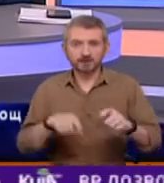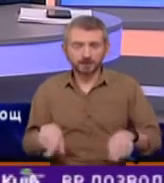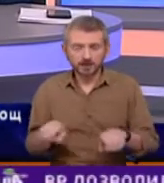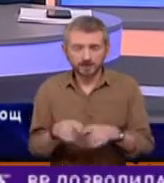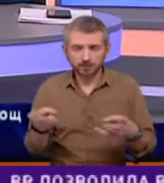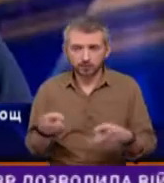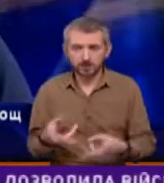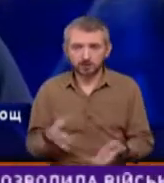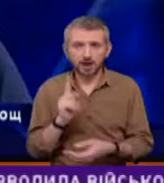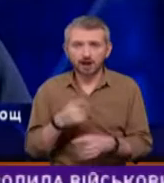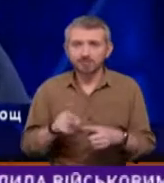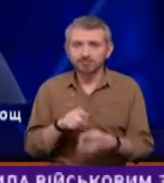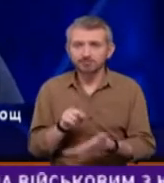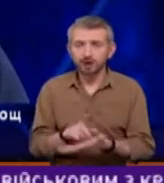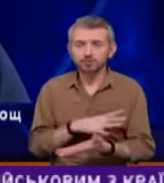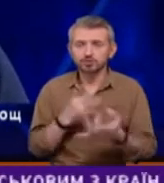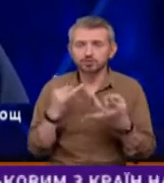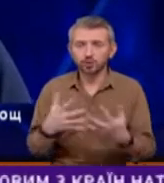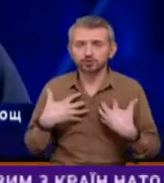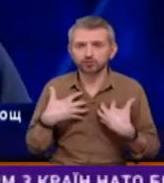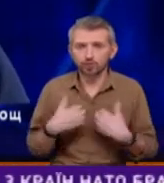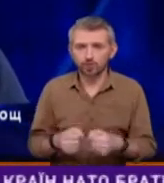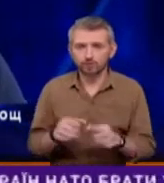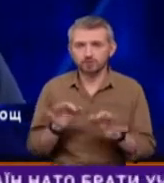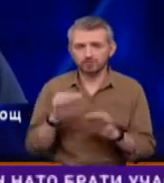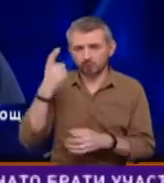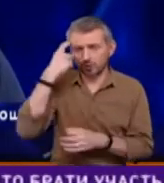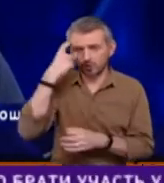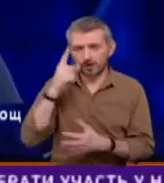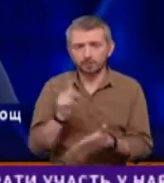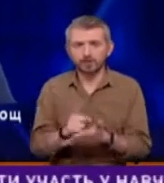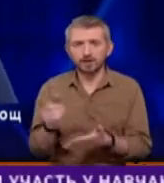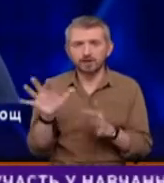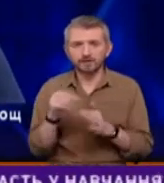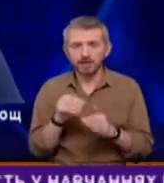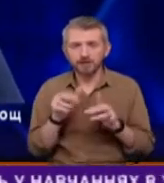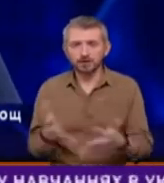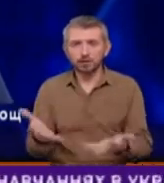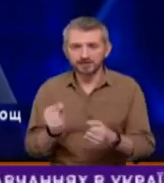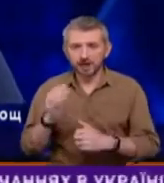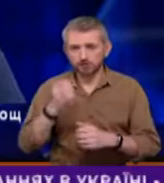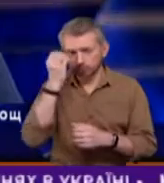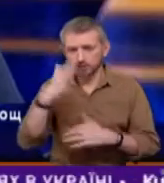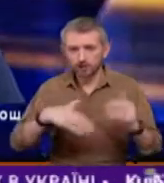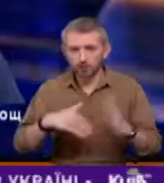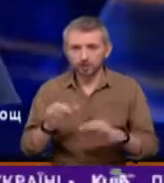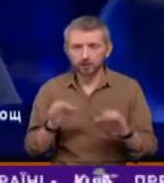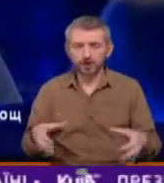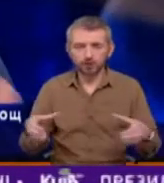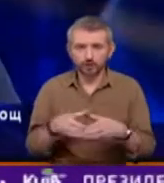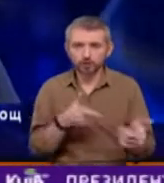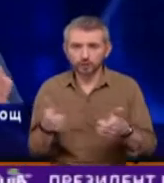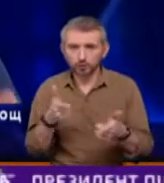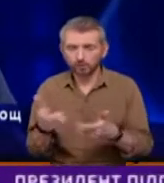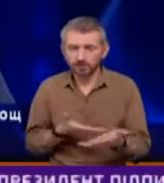потрібен. Але це має бути просто здорова, розумна голова, яка повинна це все діло взяти в мудрі руки, нормальною командою підготовити